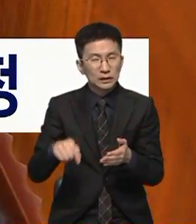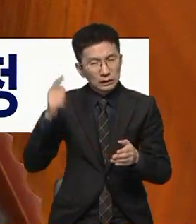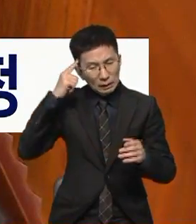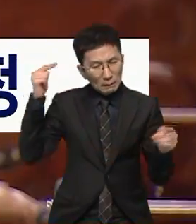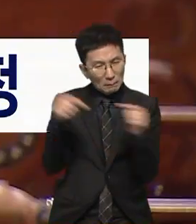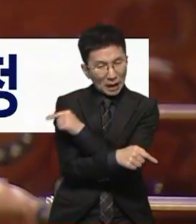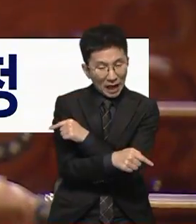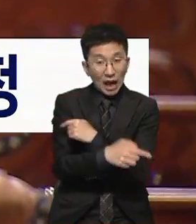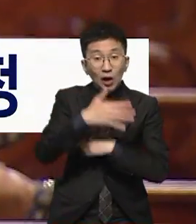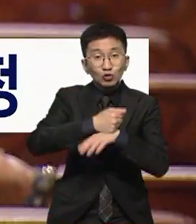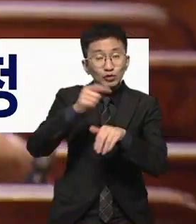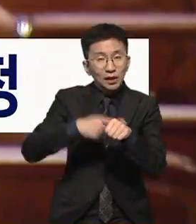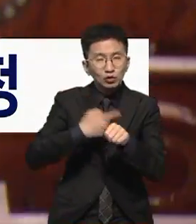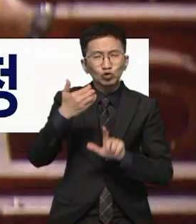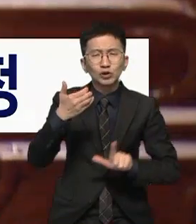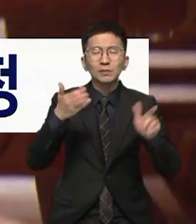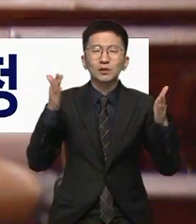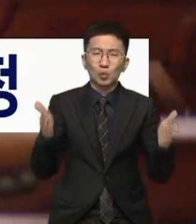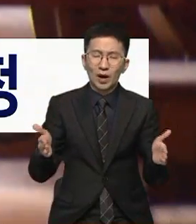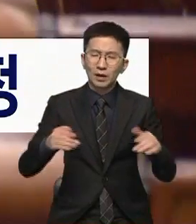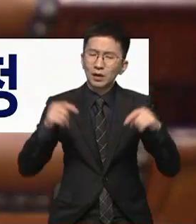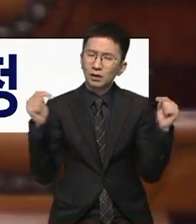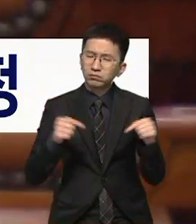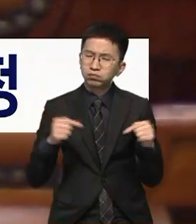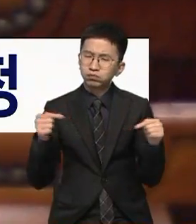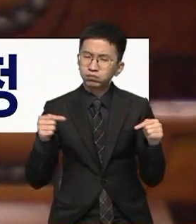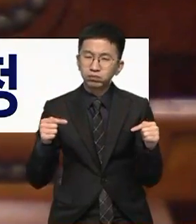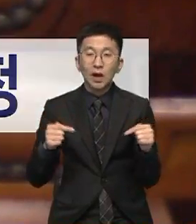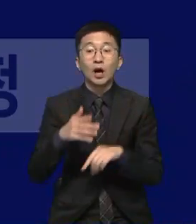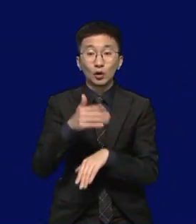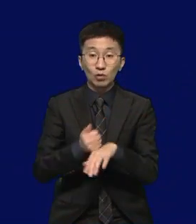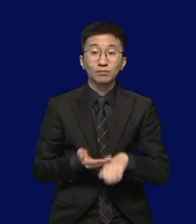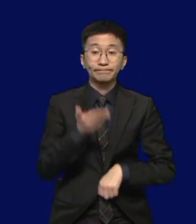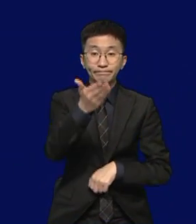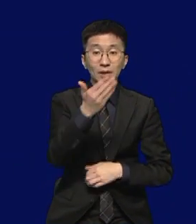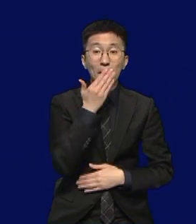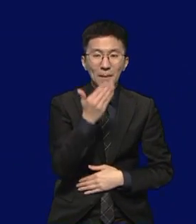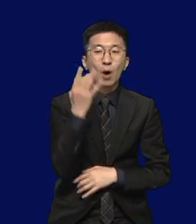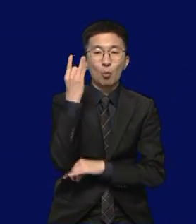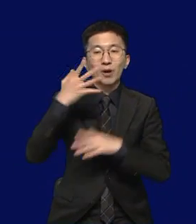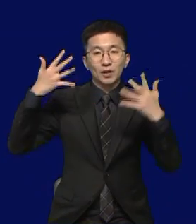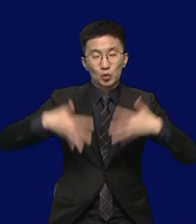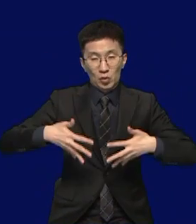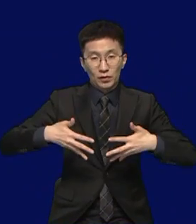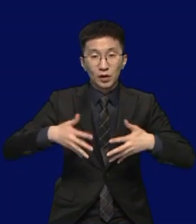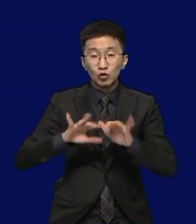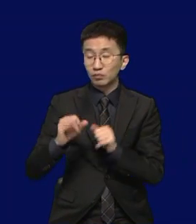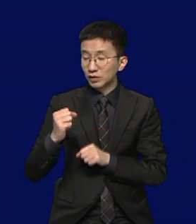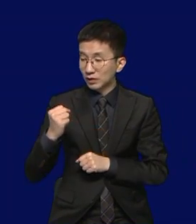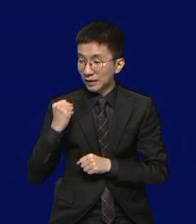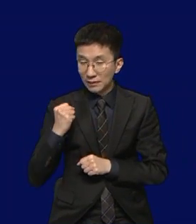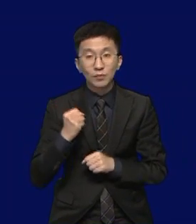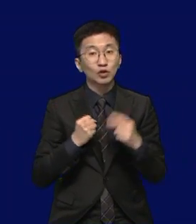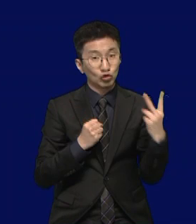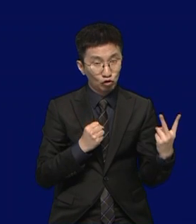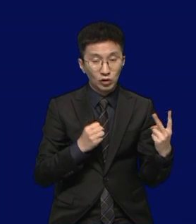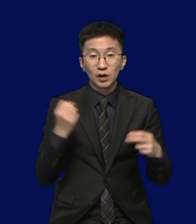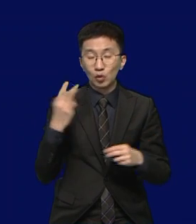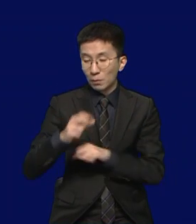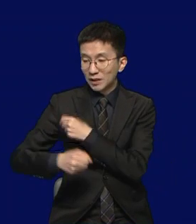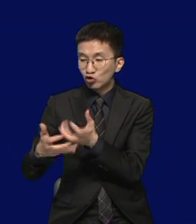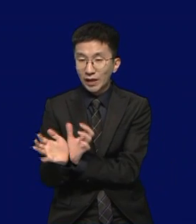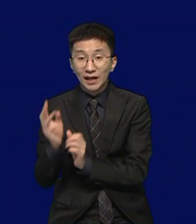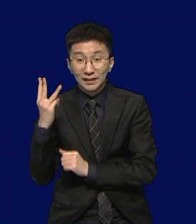길게는 90일 동안 심의 의결해서 법사위 전체 회의에 올리게 되는데 민주당 3명과 국민의힘 2명 그리고 무소속 1명이